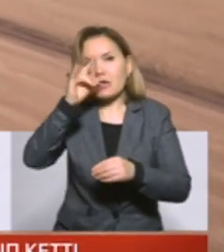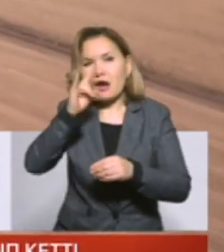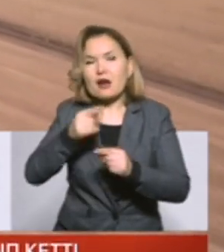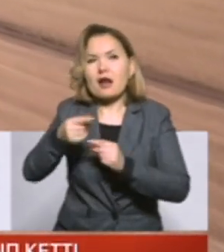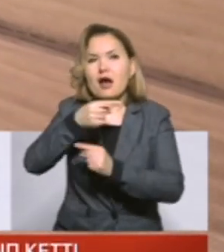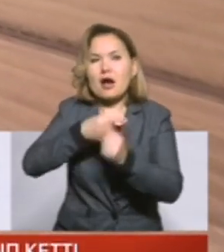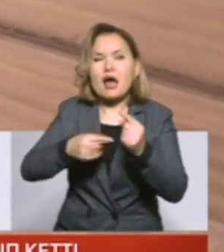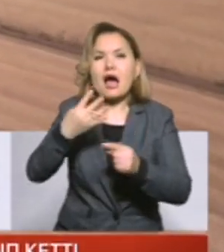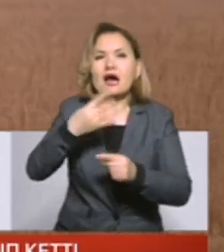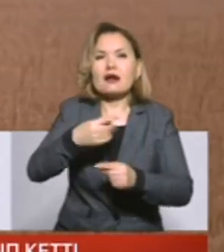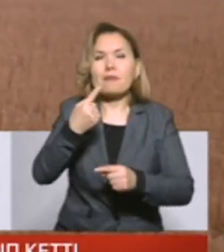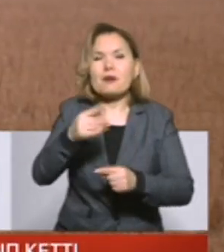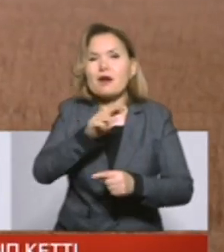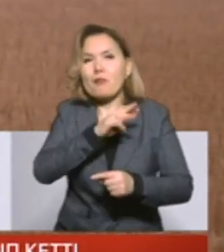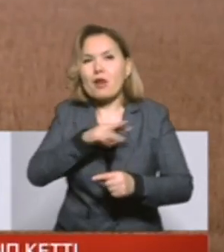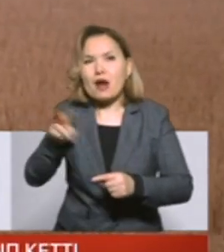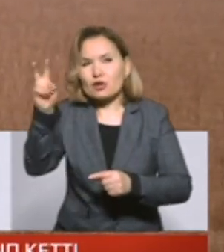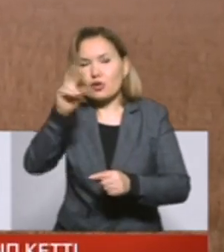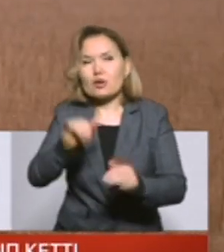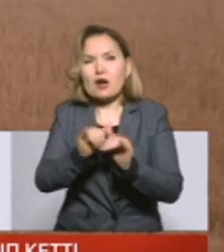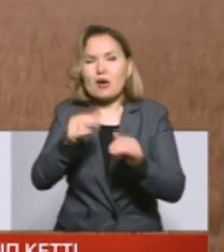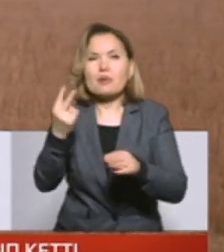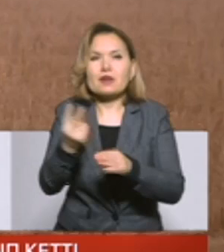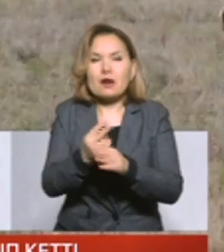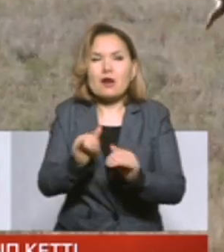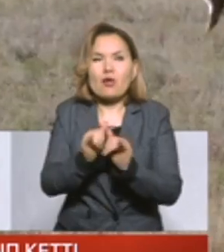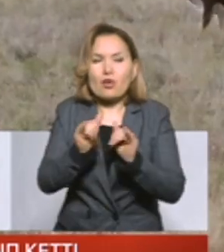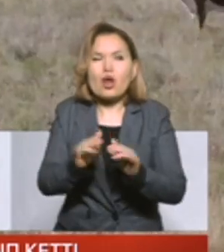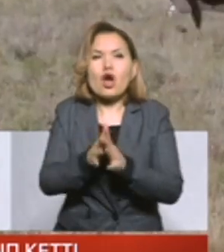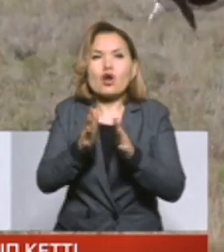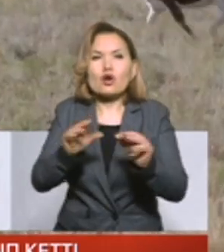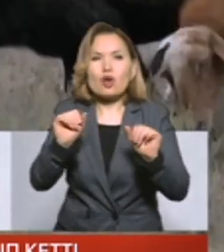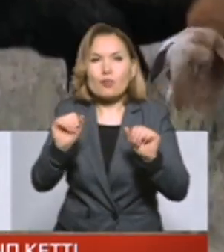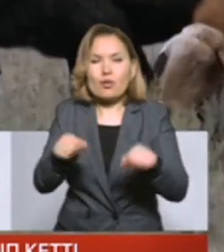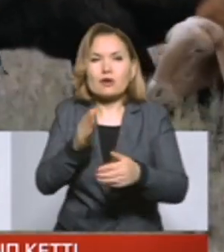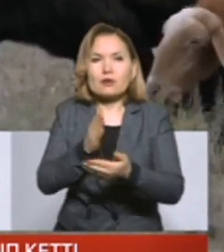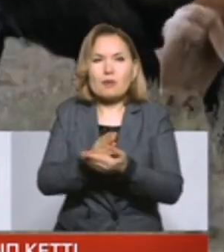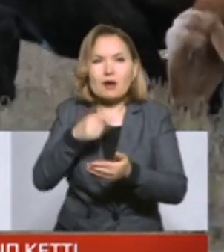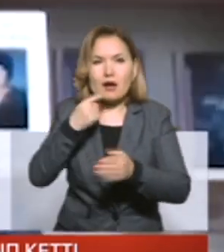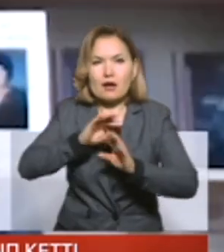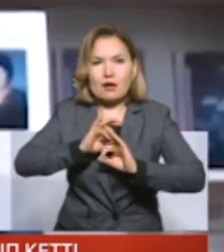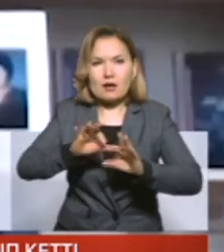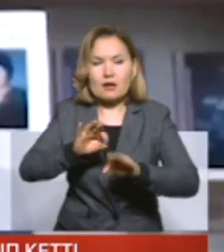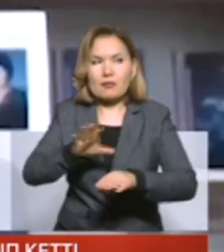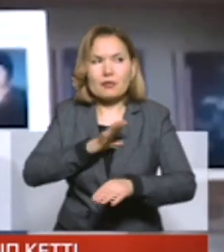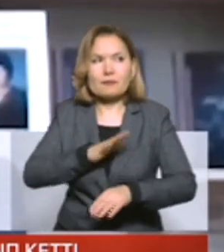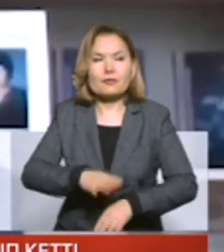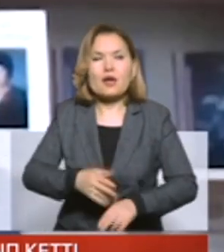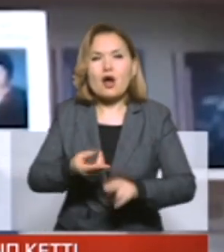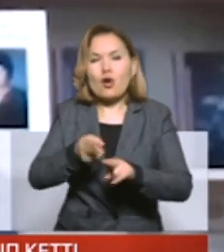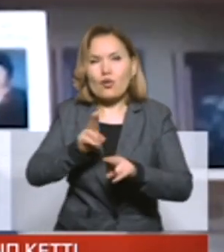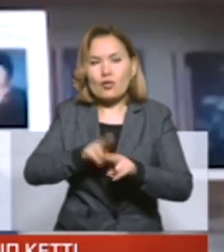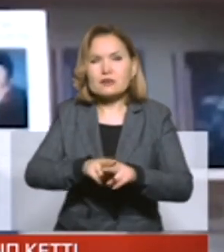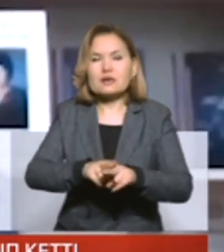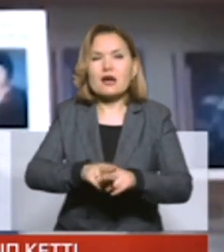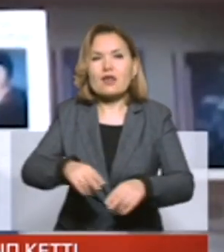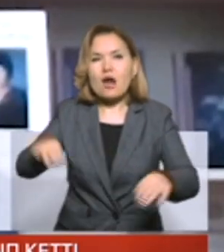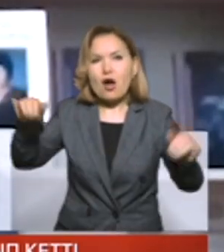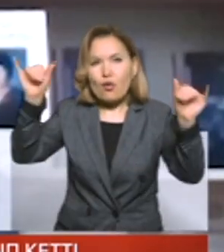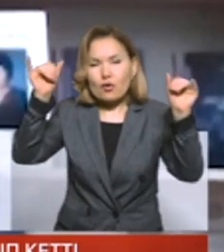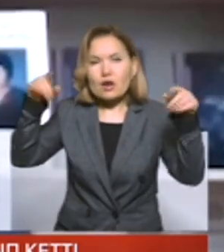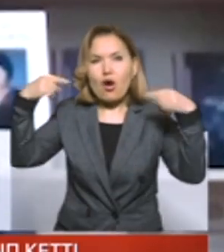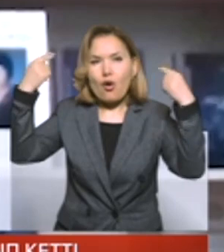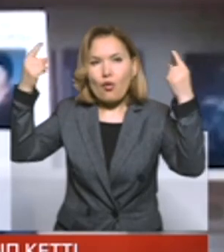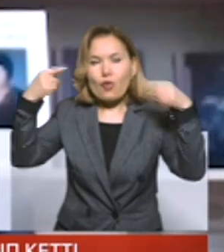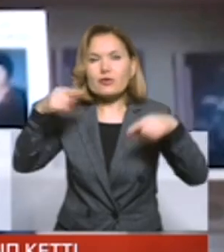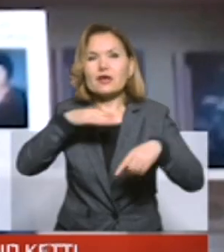миллиард ақш долларынан асты. Бұны еселей түсуге әлі де мүмкіндік көп, дейді сарапшы. Жайылымдағы ірі қара болсын, қойдың еті